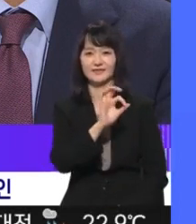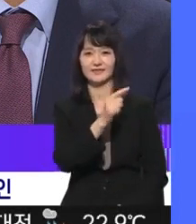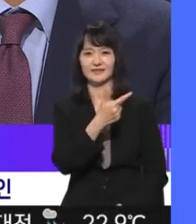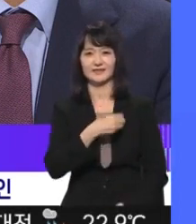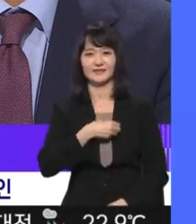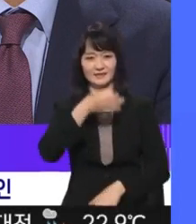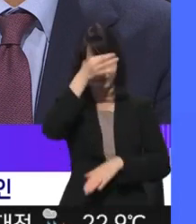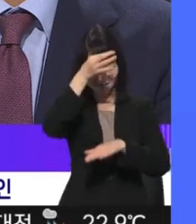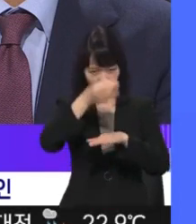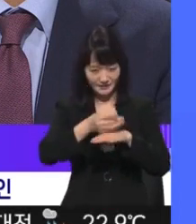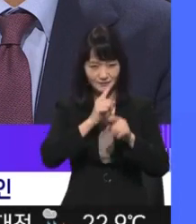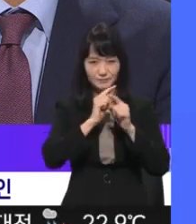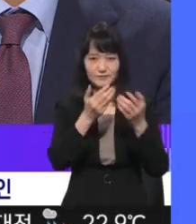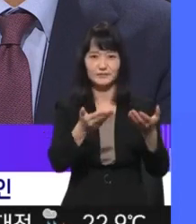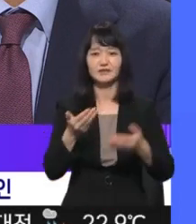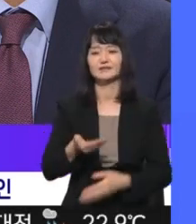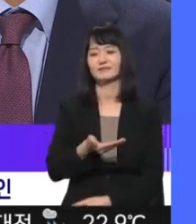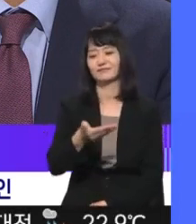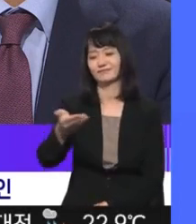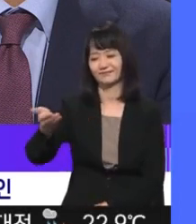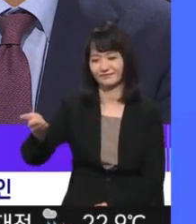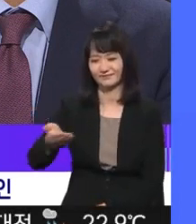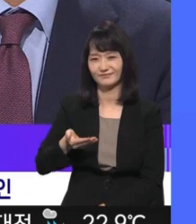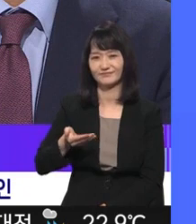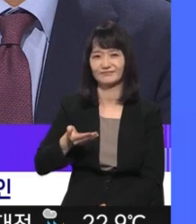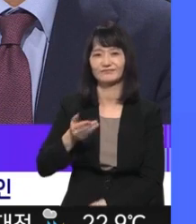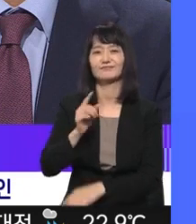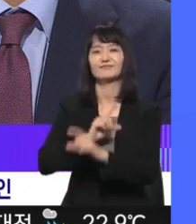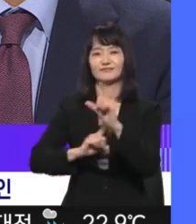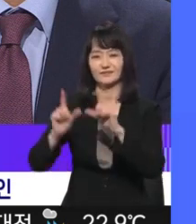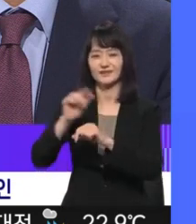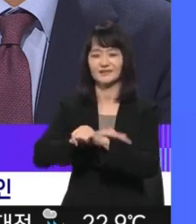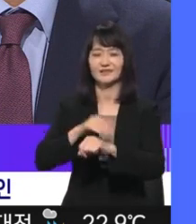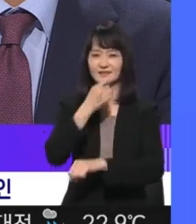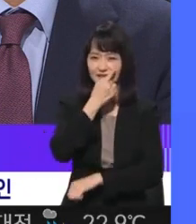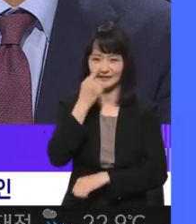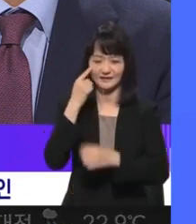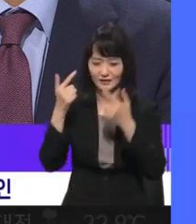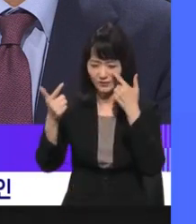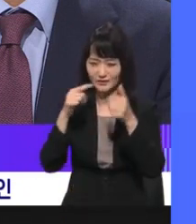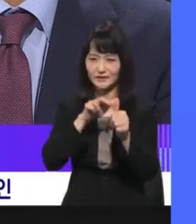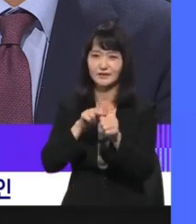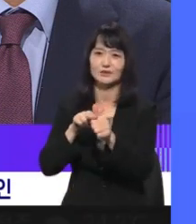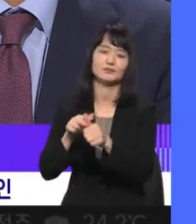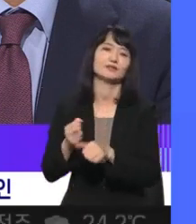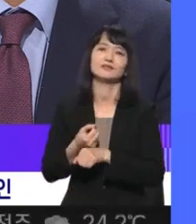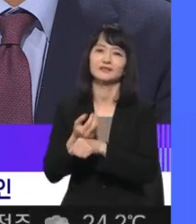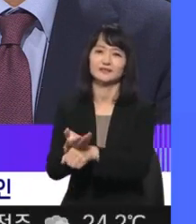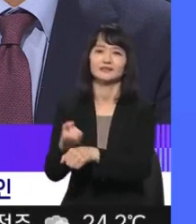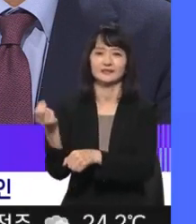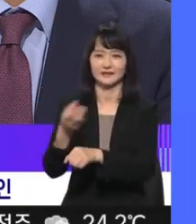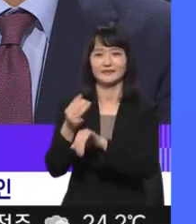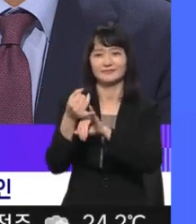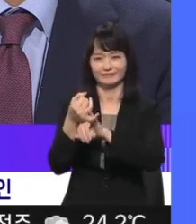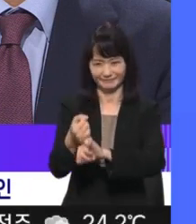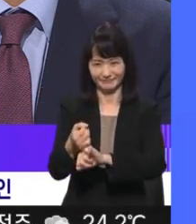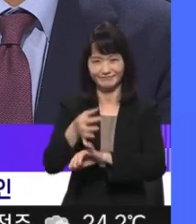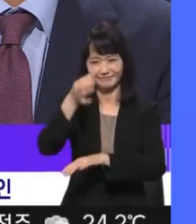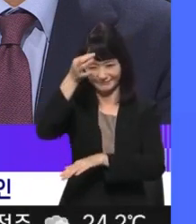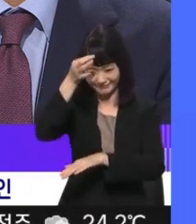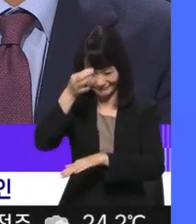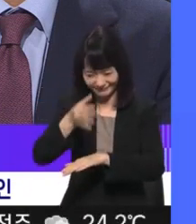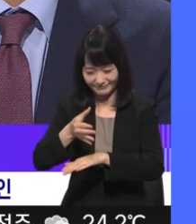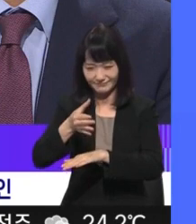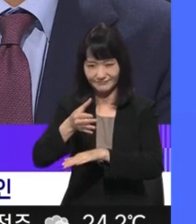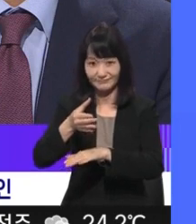죄송하단 맞춤 들고 힘 양자로 늦게 도 더 잘 확인해서 정확한 정보를 전해 드리겠다 고 다시 한번 약속 드리겠습니다 죄송 합니다